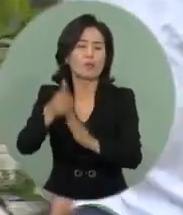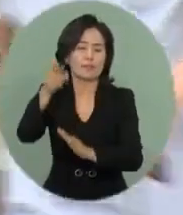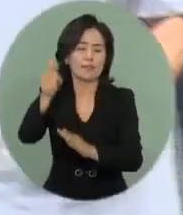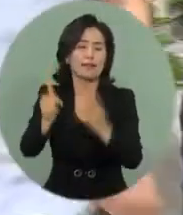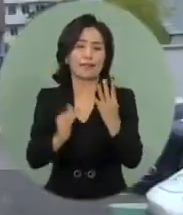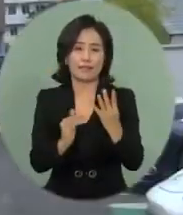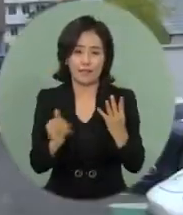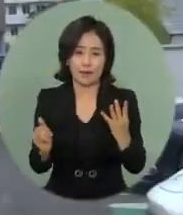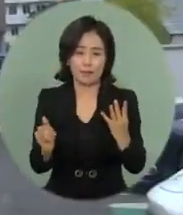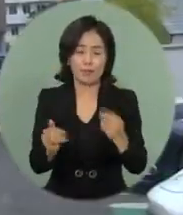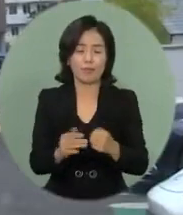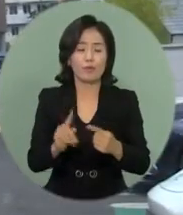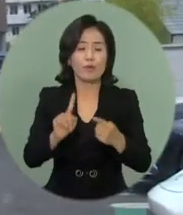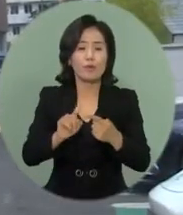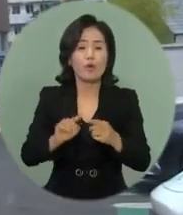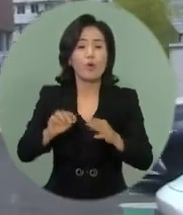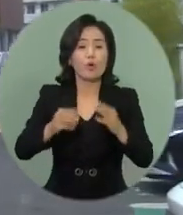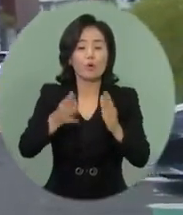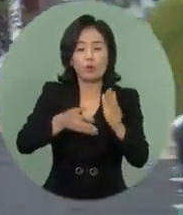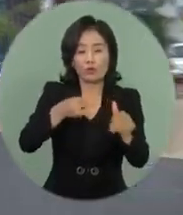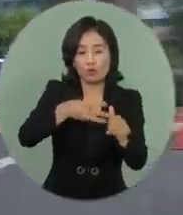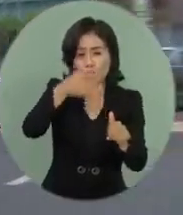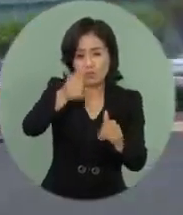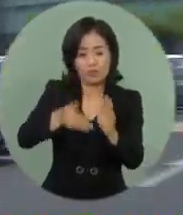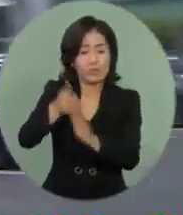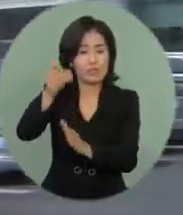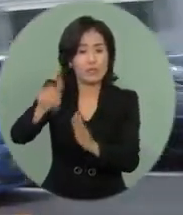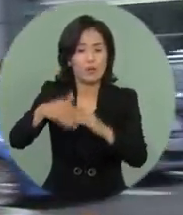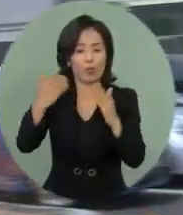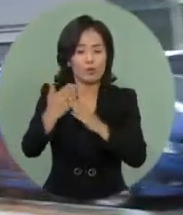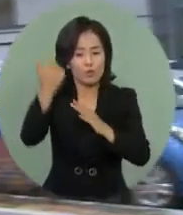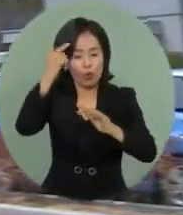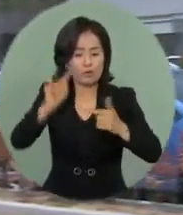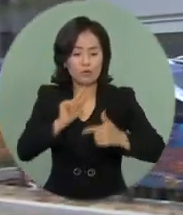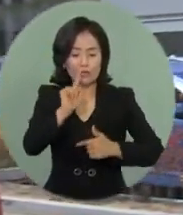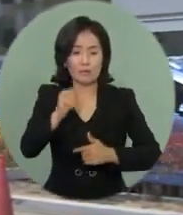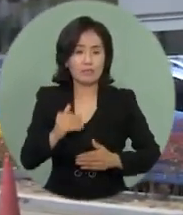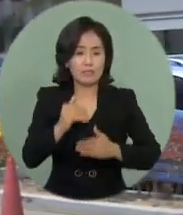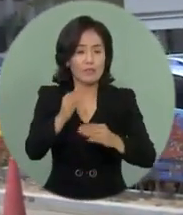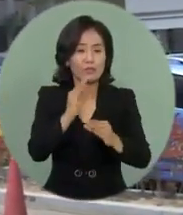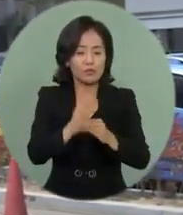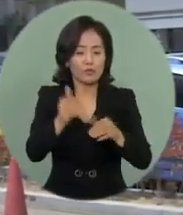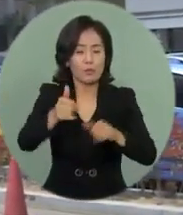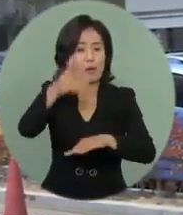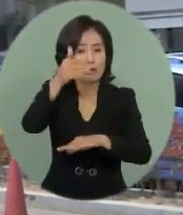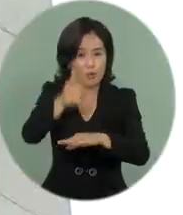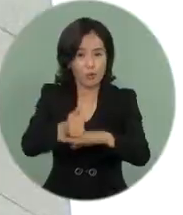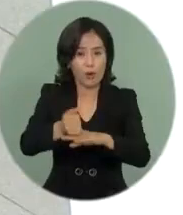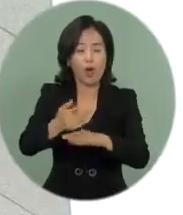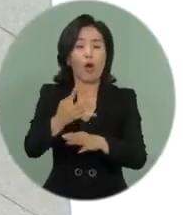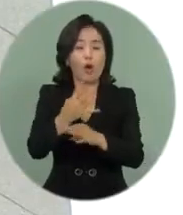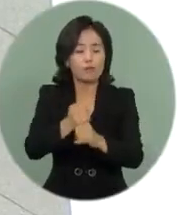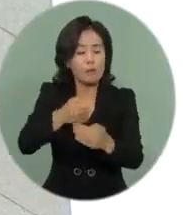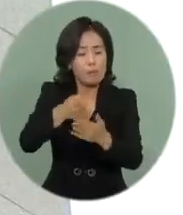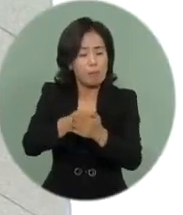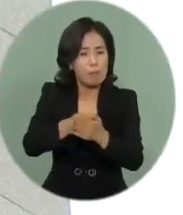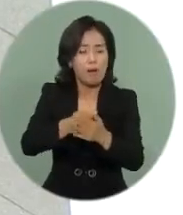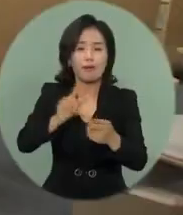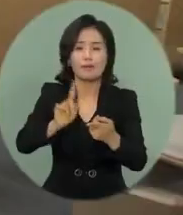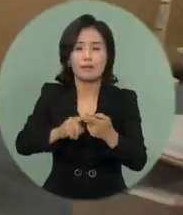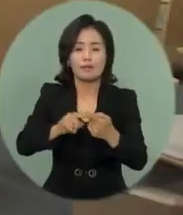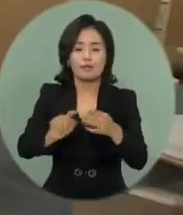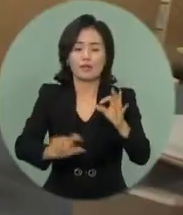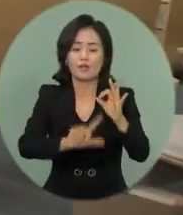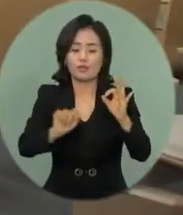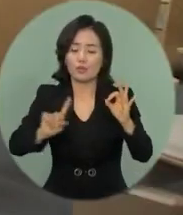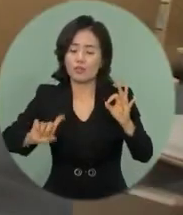등 4명입니다. 이들 시장 군수들은 모두 현재 항소심이 진행되고 있는데 재판 결과는 물론 언제 판결이 나올지에 따라